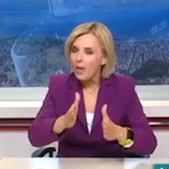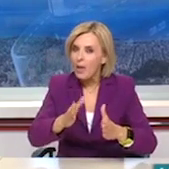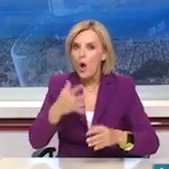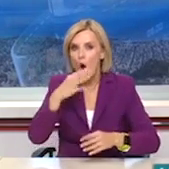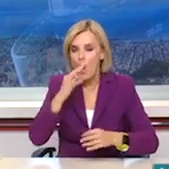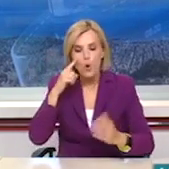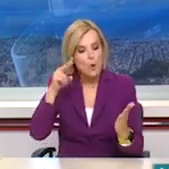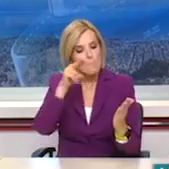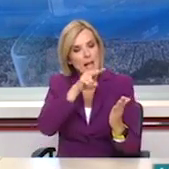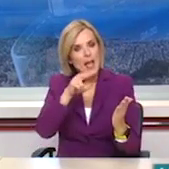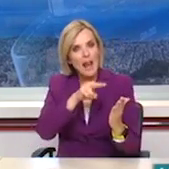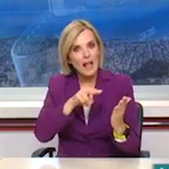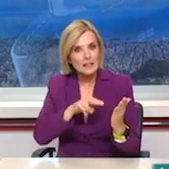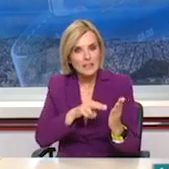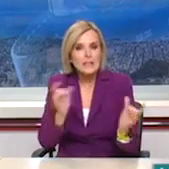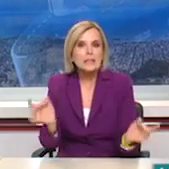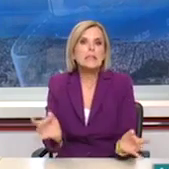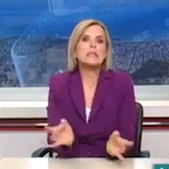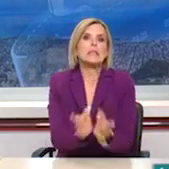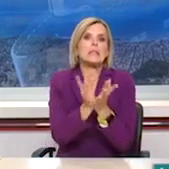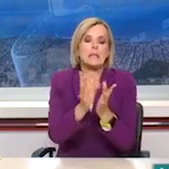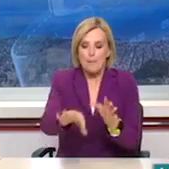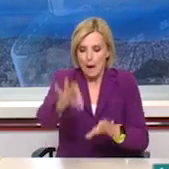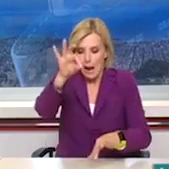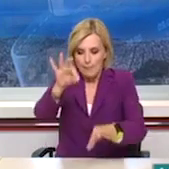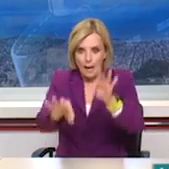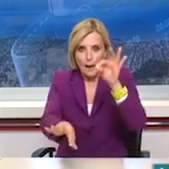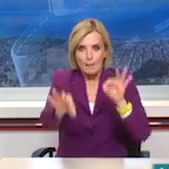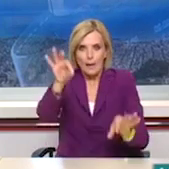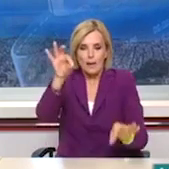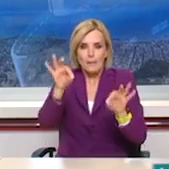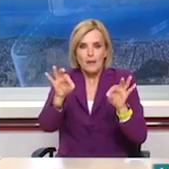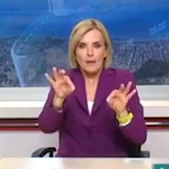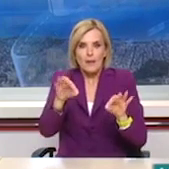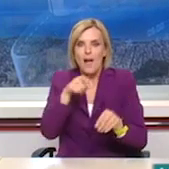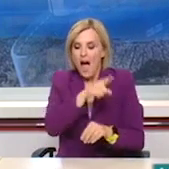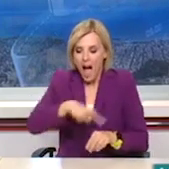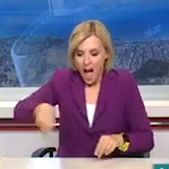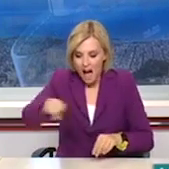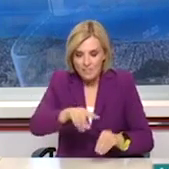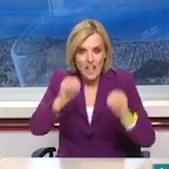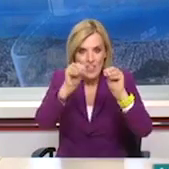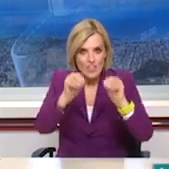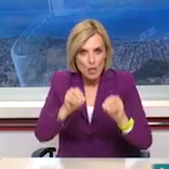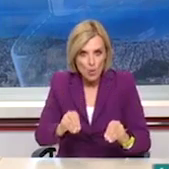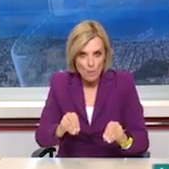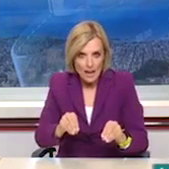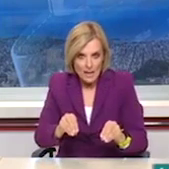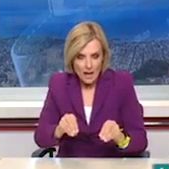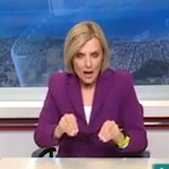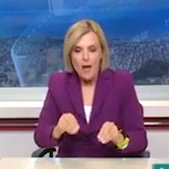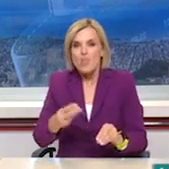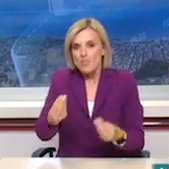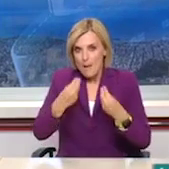είναι τυχεοποιημένη κλινική μελέτη. Άρα είναι μια μελέτη που θα μας δώσει δεδομένα τα οποία μπορούμε να πιστέψουμε πολύ περισσότερο από τα δεδομένα παρατήρησης της μελέτης του